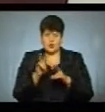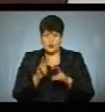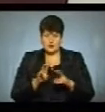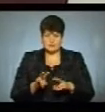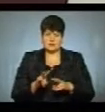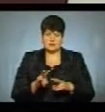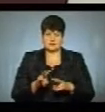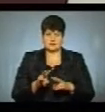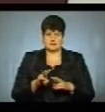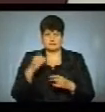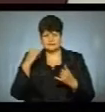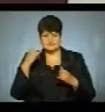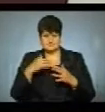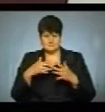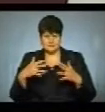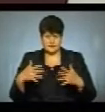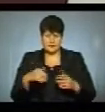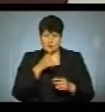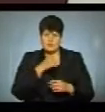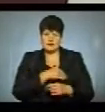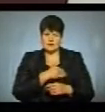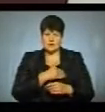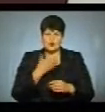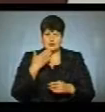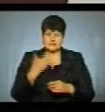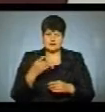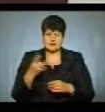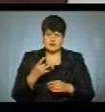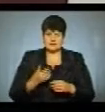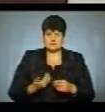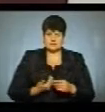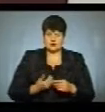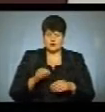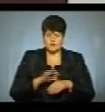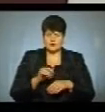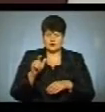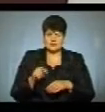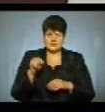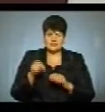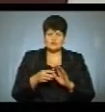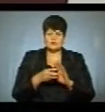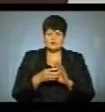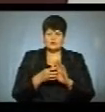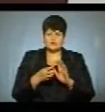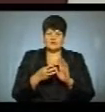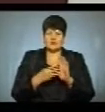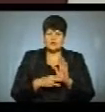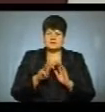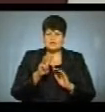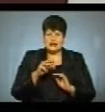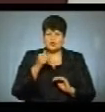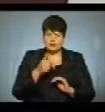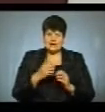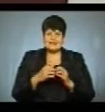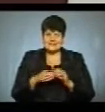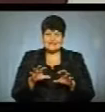їй температуру. Востаннє сибіркою серед людей хворів житель Тернополя в 1973 році. Серед тварин